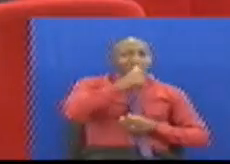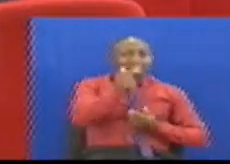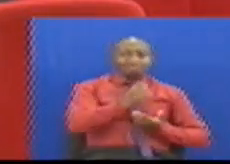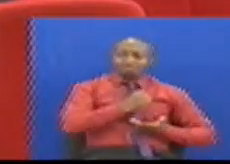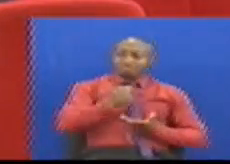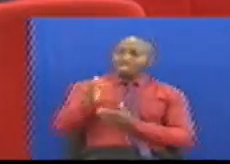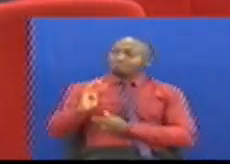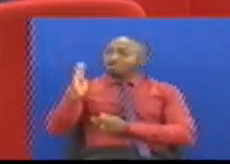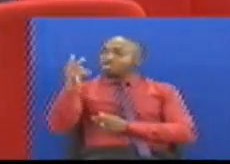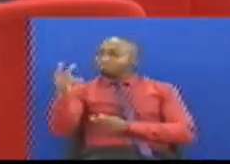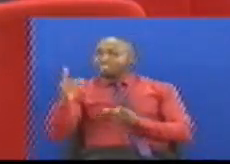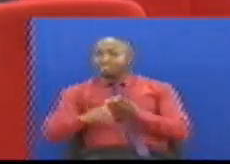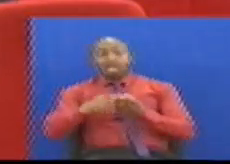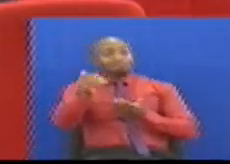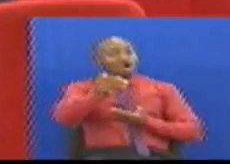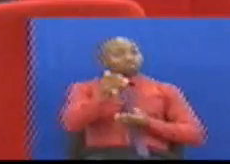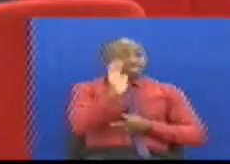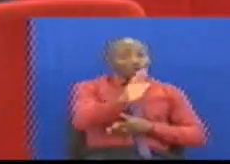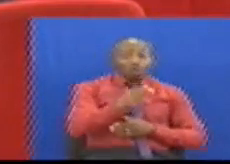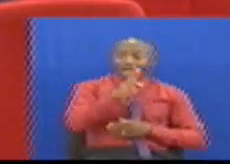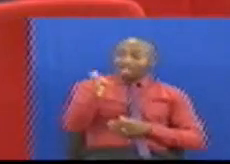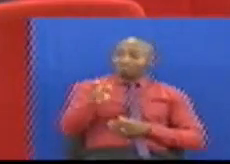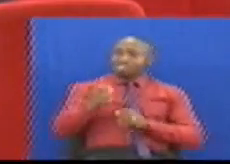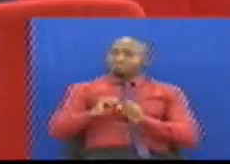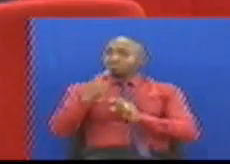bilioni 2, wakati makusanyo yao halmashauri ni